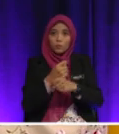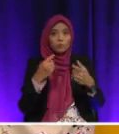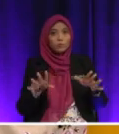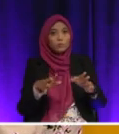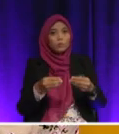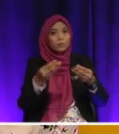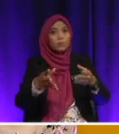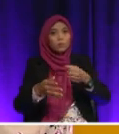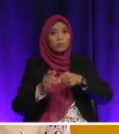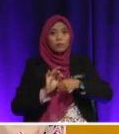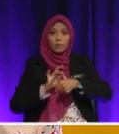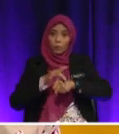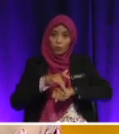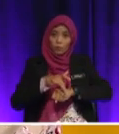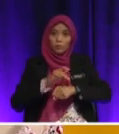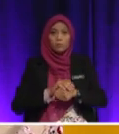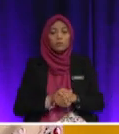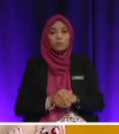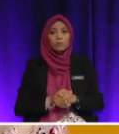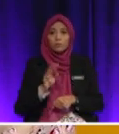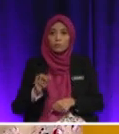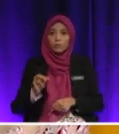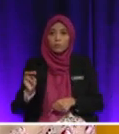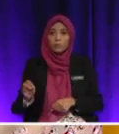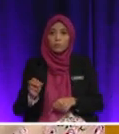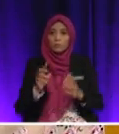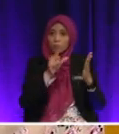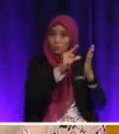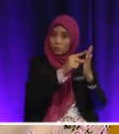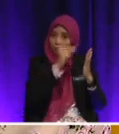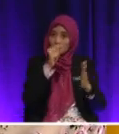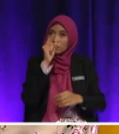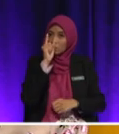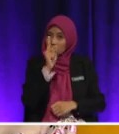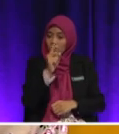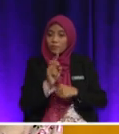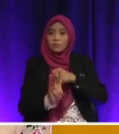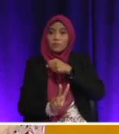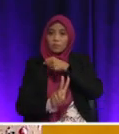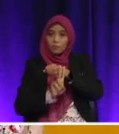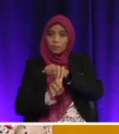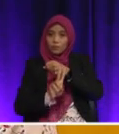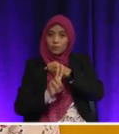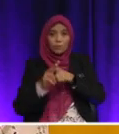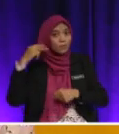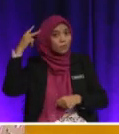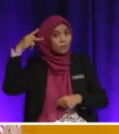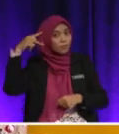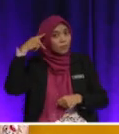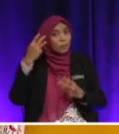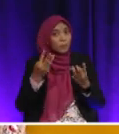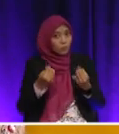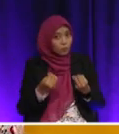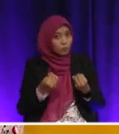Di mana cikguminto anak-anak mau Cikgu ini memilih satu partai politik yang mereka mau sediakan sekali